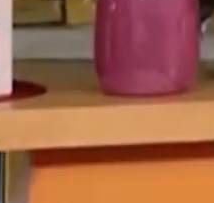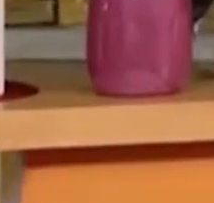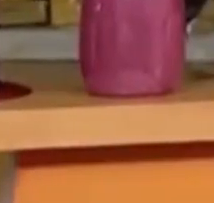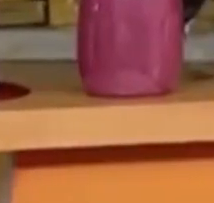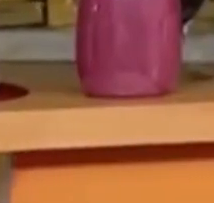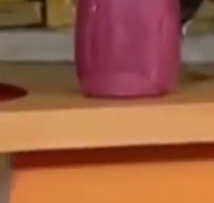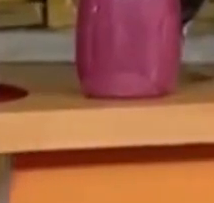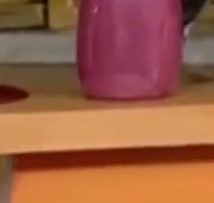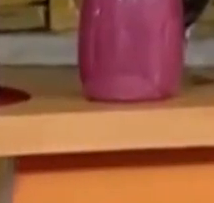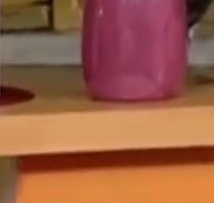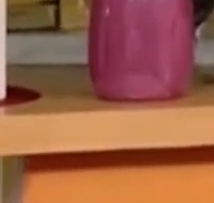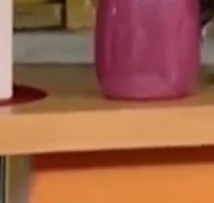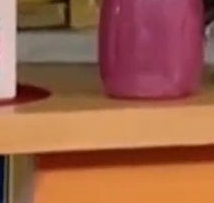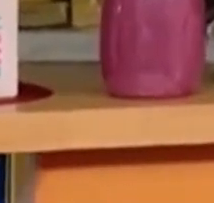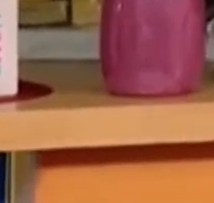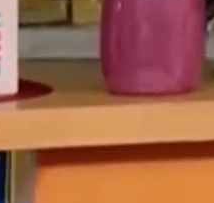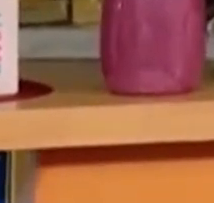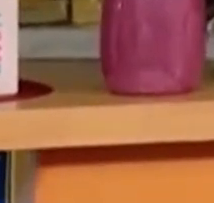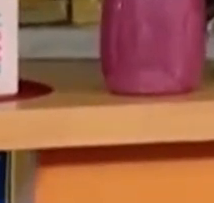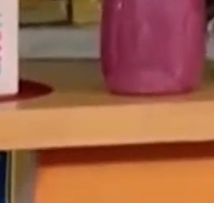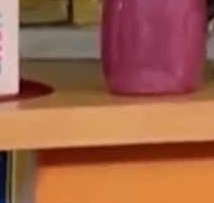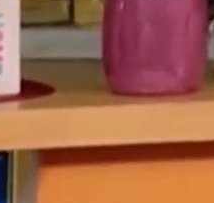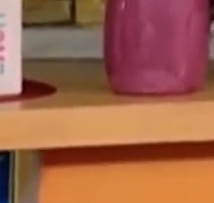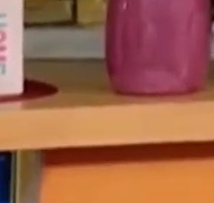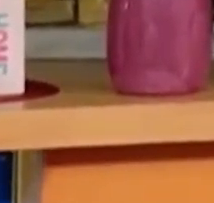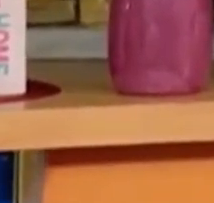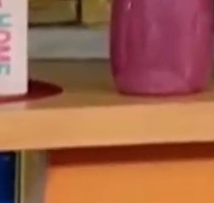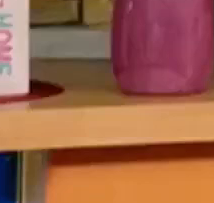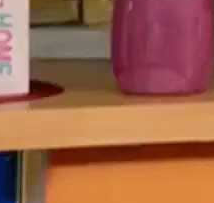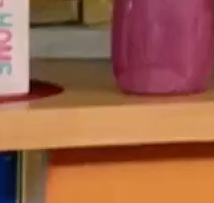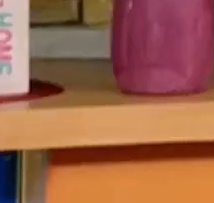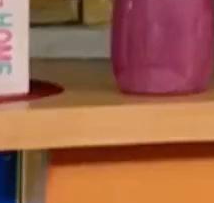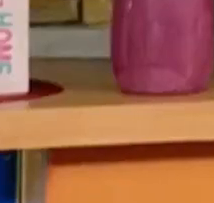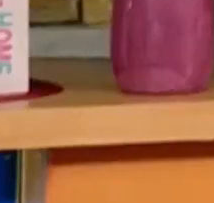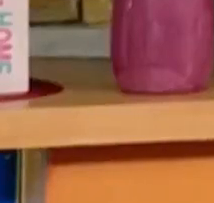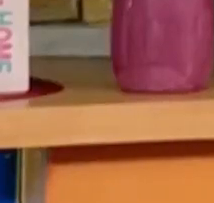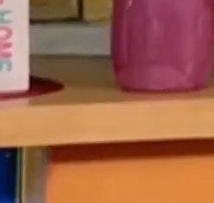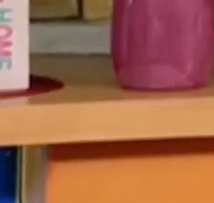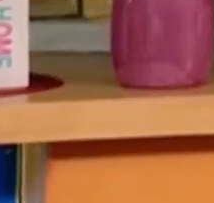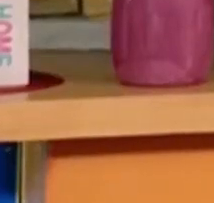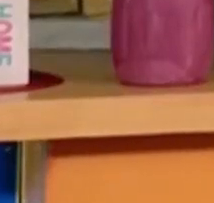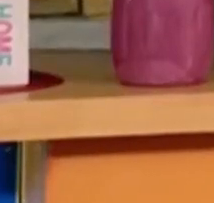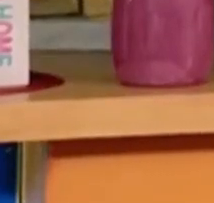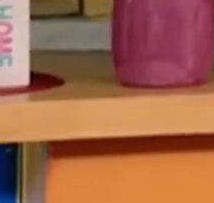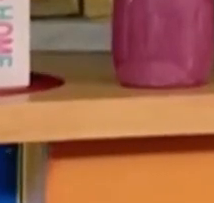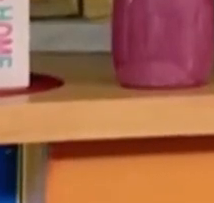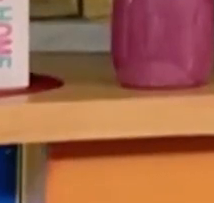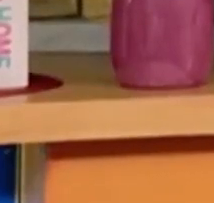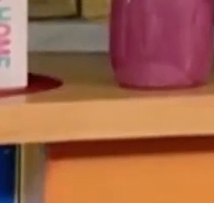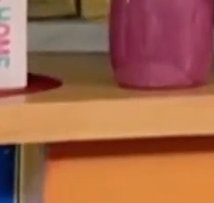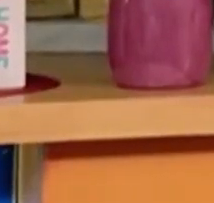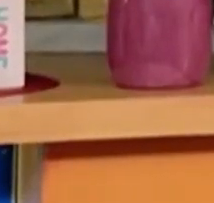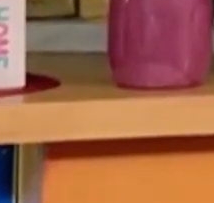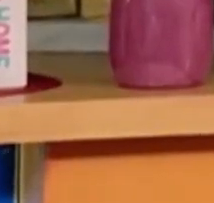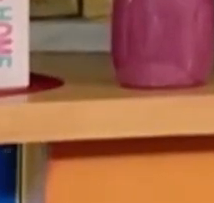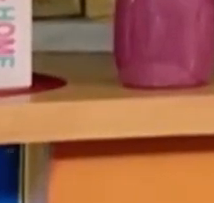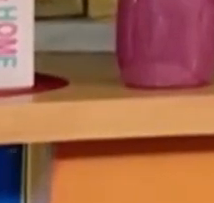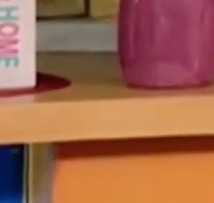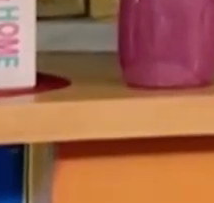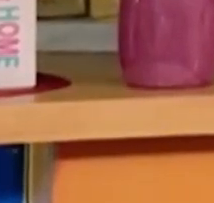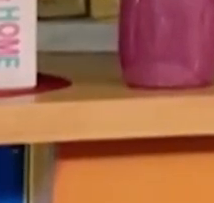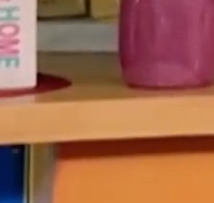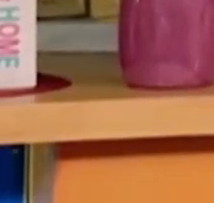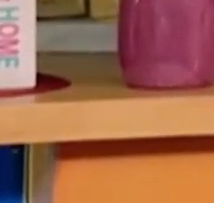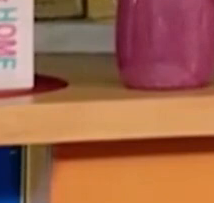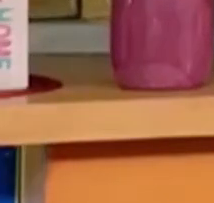Igan, mauna ka sa mga balita. Panoorin ang unang balita sa unang hirit. At iba pang award-winning news ka sa youtube.com/GMA News.